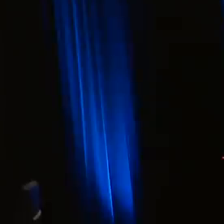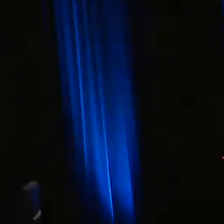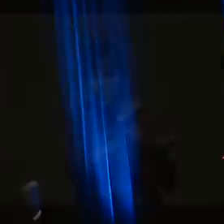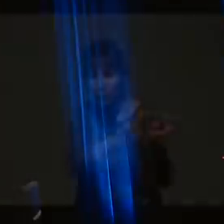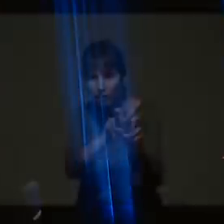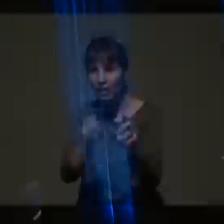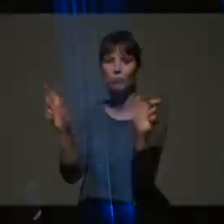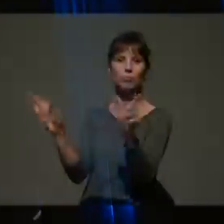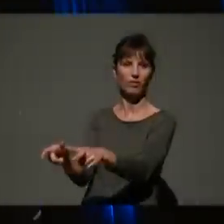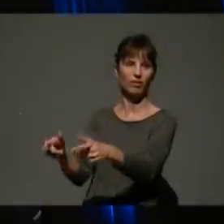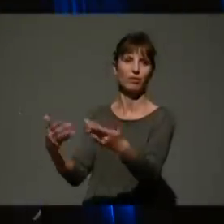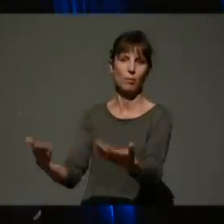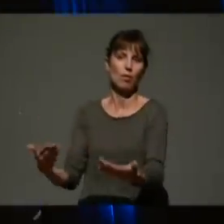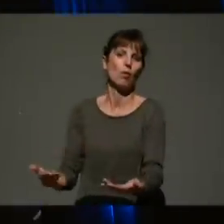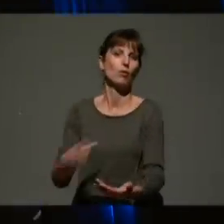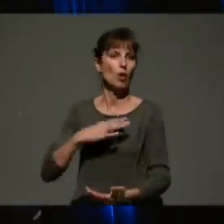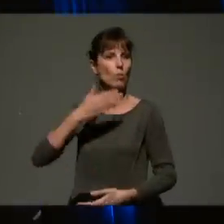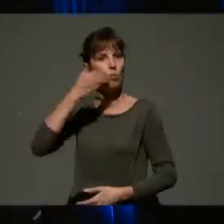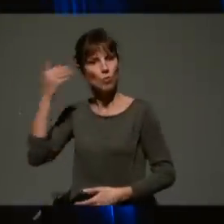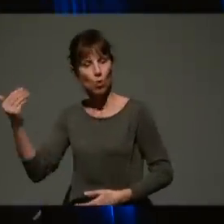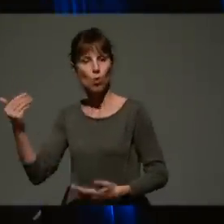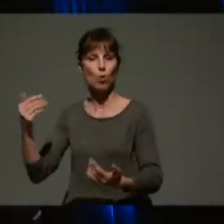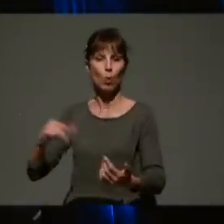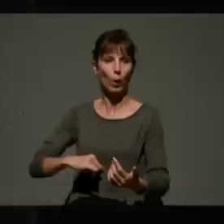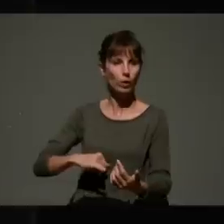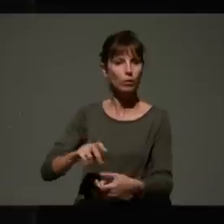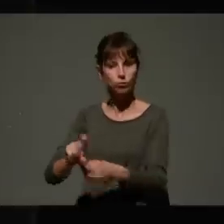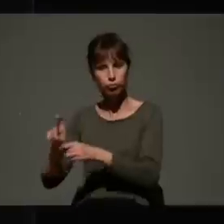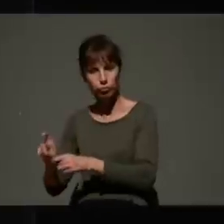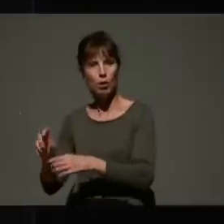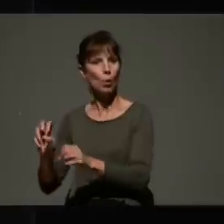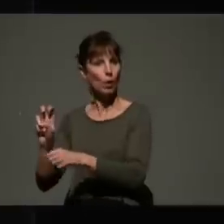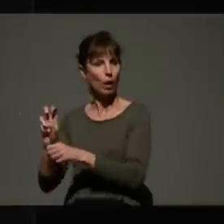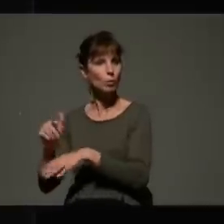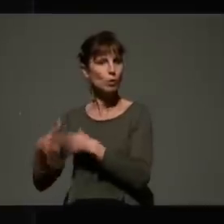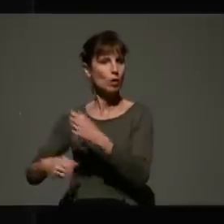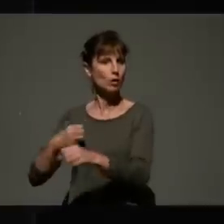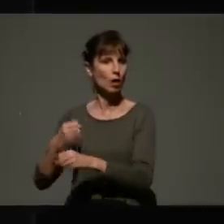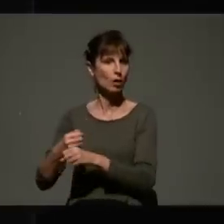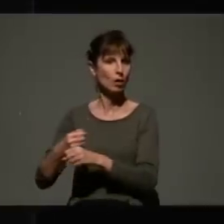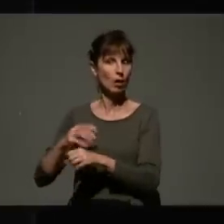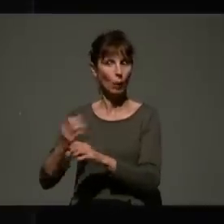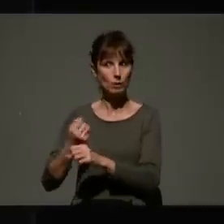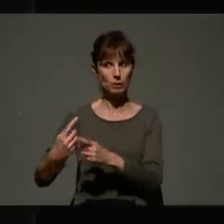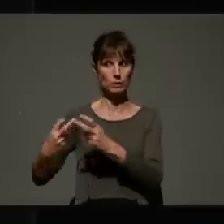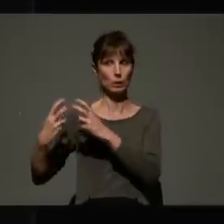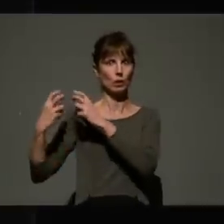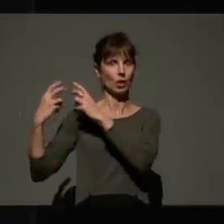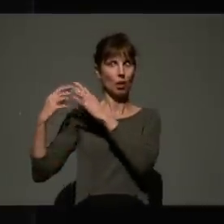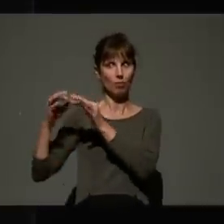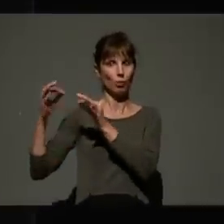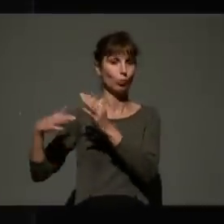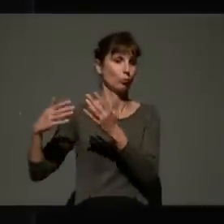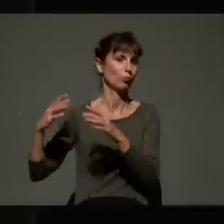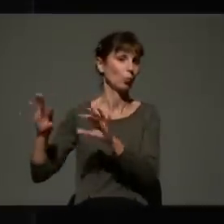les flacons d'urine pendant plusieurs années, eh bien, de cette manière-là, on a pu prouver ce dopage aux États-Unis